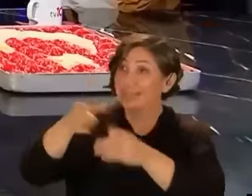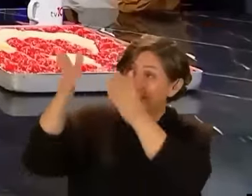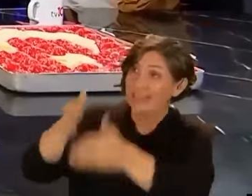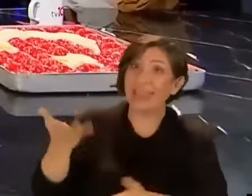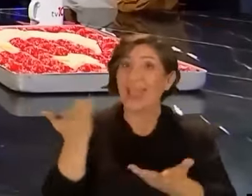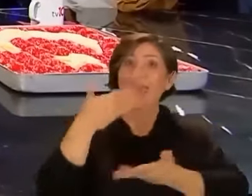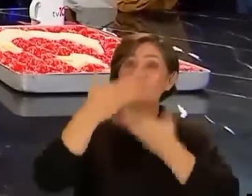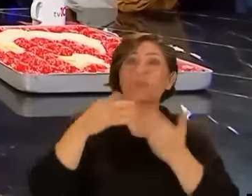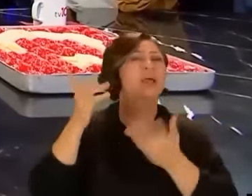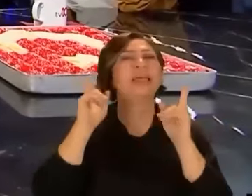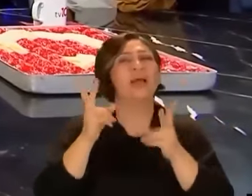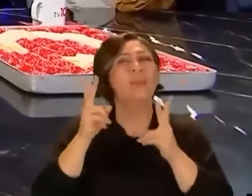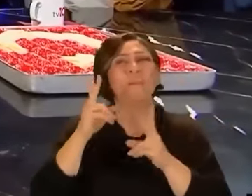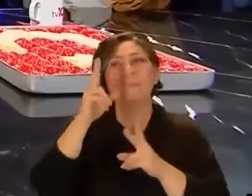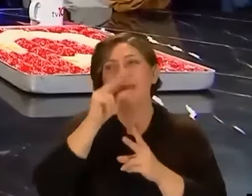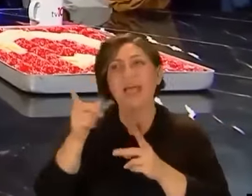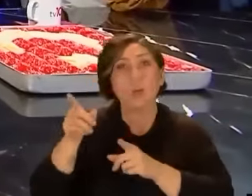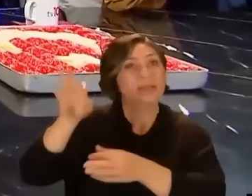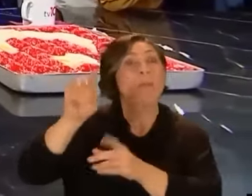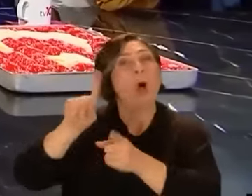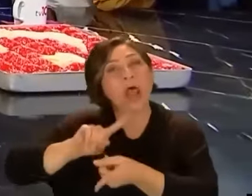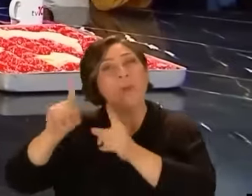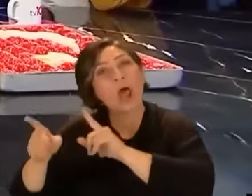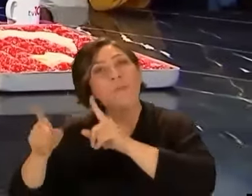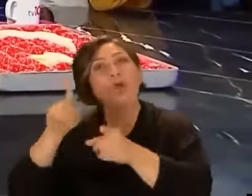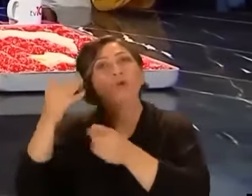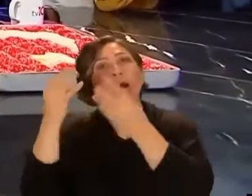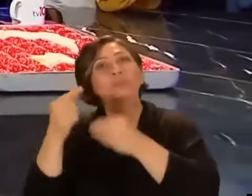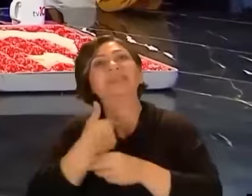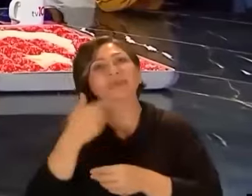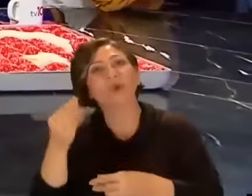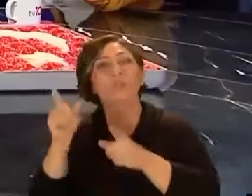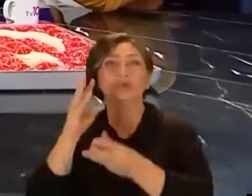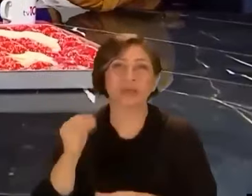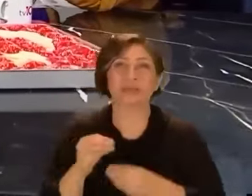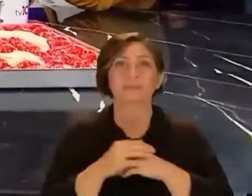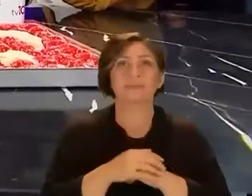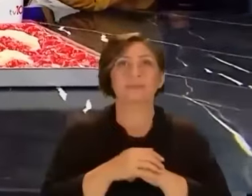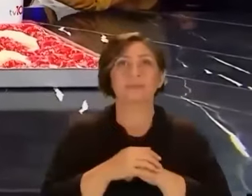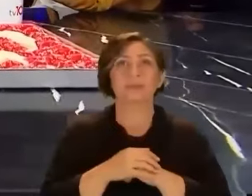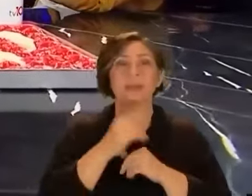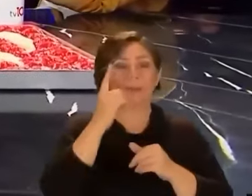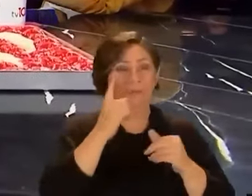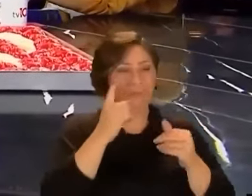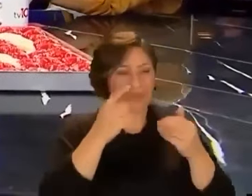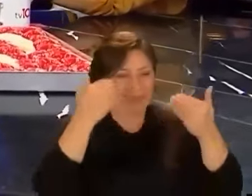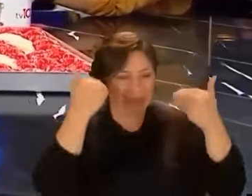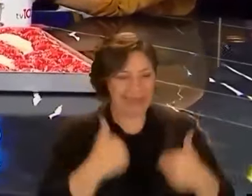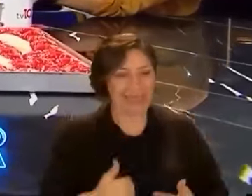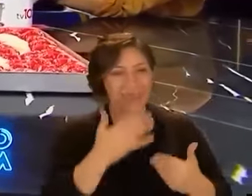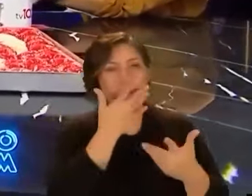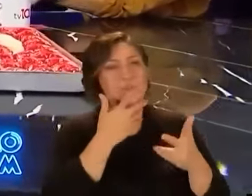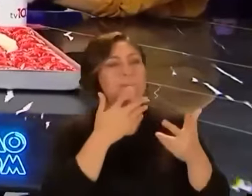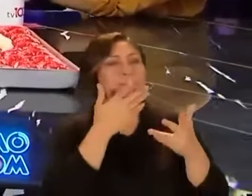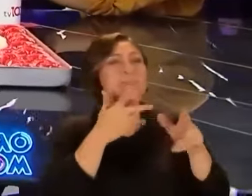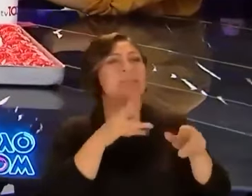ediyordur. Yani genelde çünkü beğendiğimiz zaman tarif etmeye çalışırız. Bir deriz tarz ki çok iyi, şusu güzel, busu güzel. Yani bir tarz belirlemeye çalışılıyor